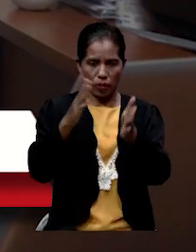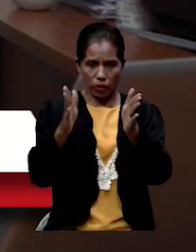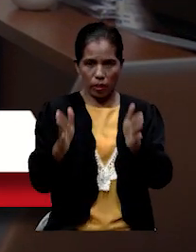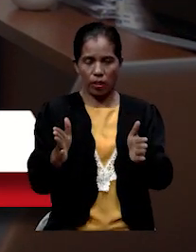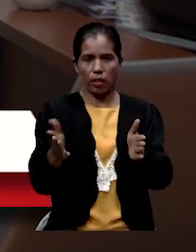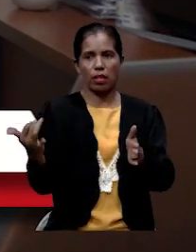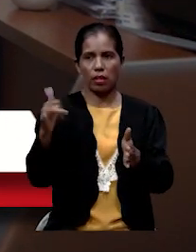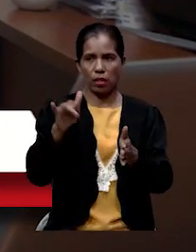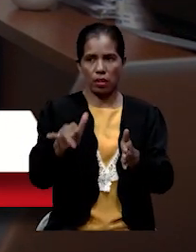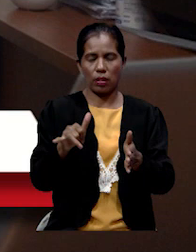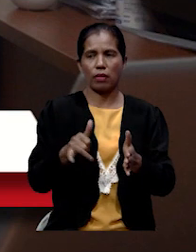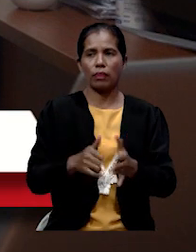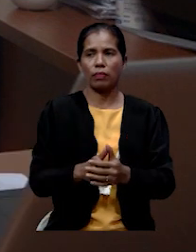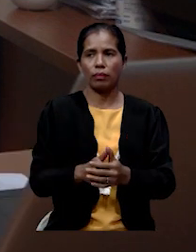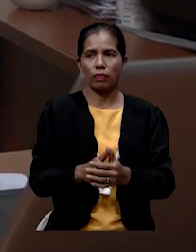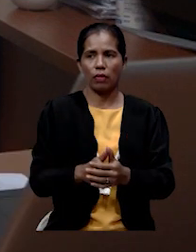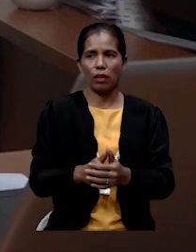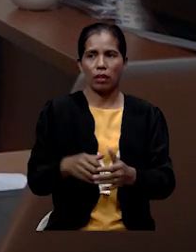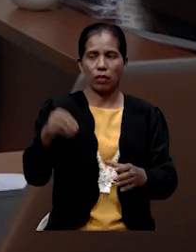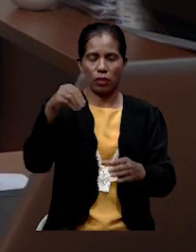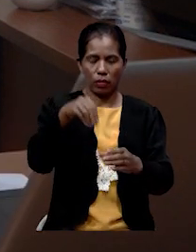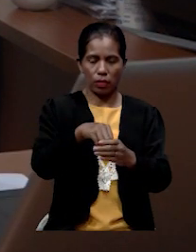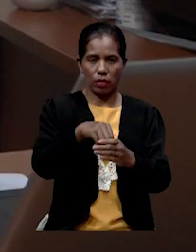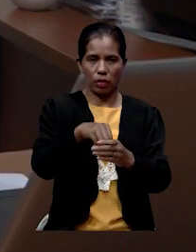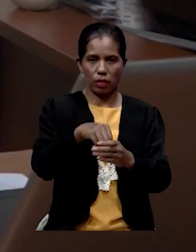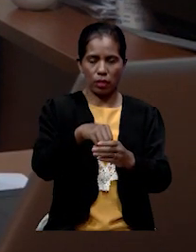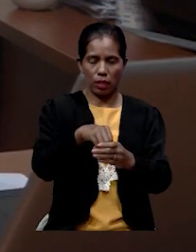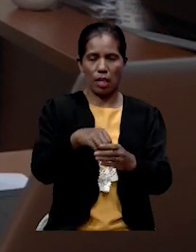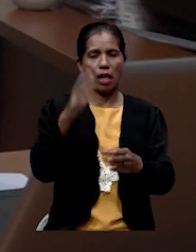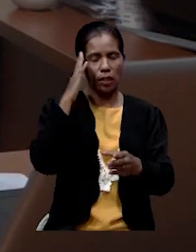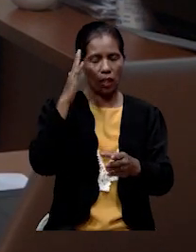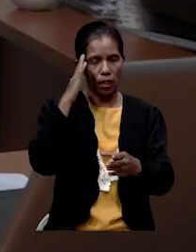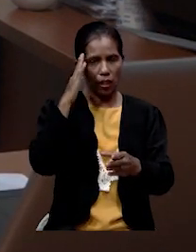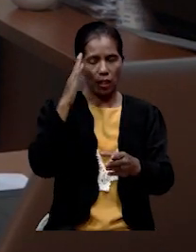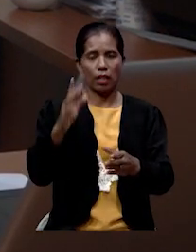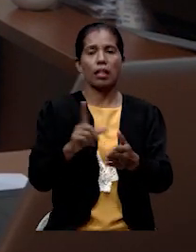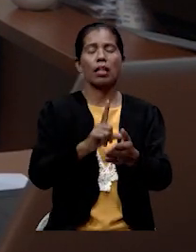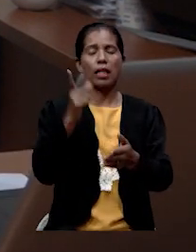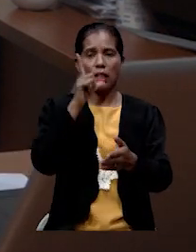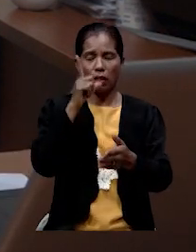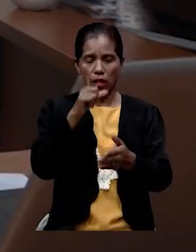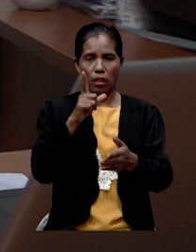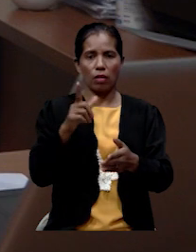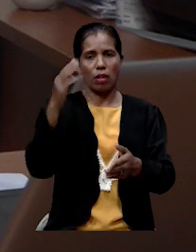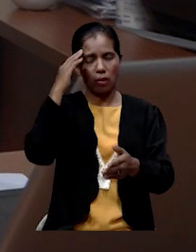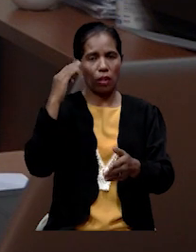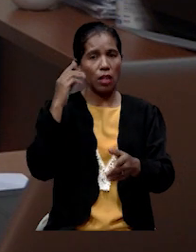ka conclui ona curso bali en Korea durante fulanen. Ita ne